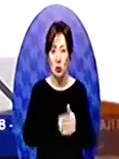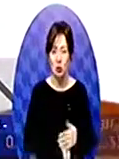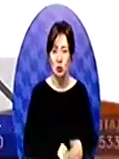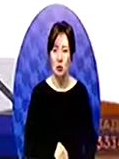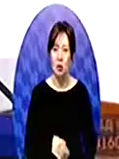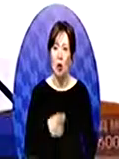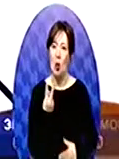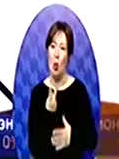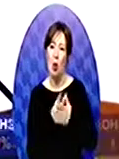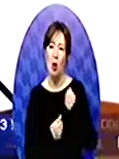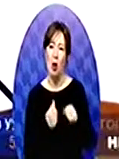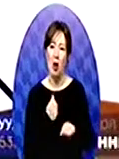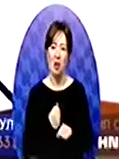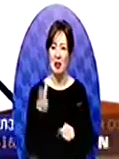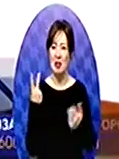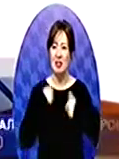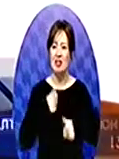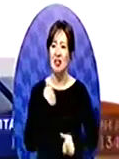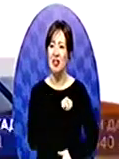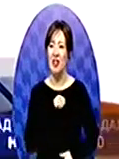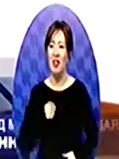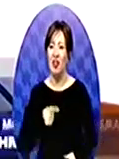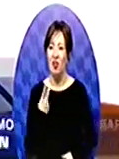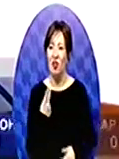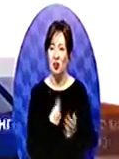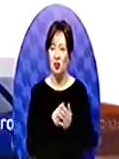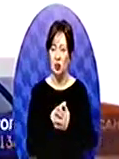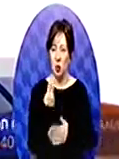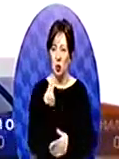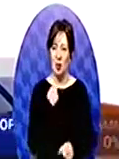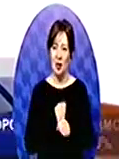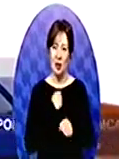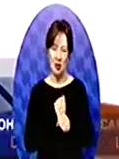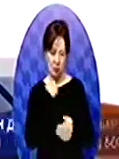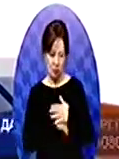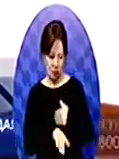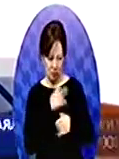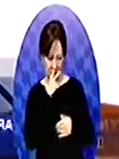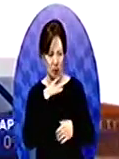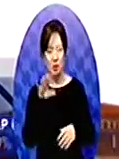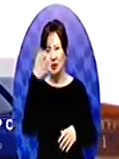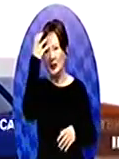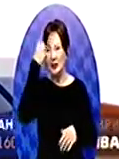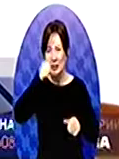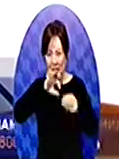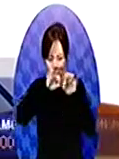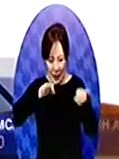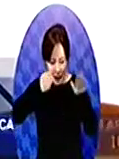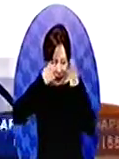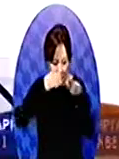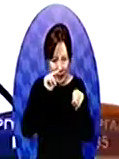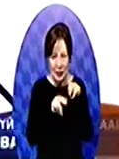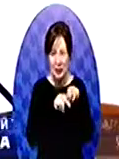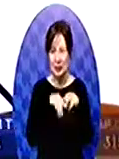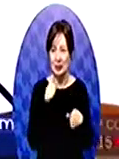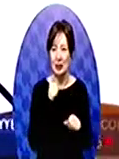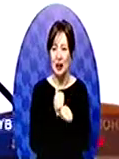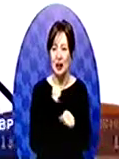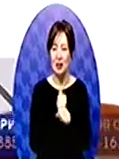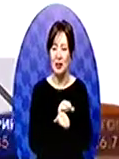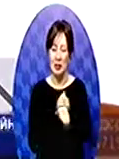байвал засгийн газрыг улсын хурал бол бүр сайн хянаж, бүр сайн ажиллана, хариуцлагатай